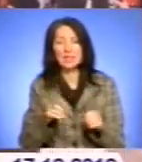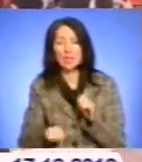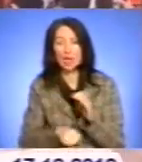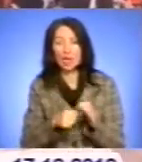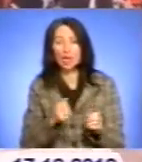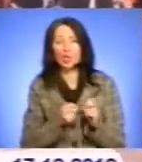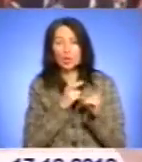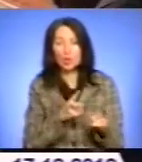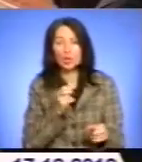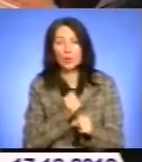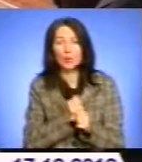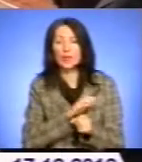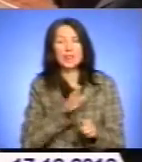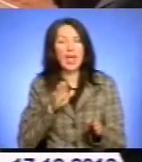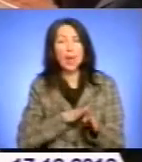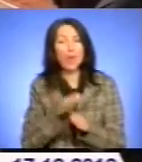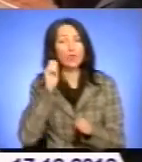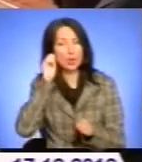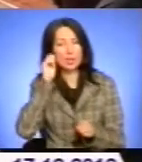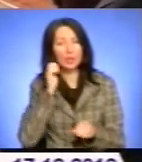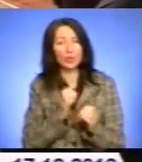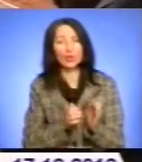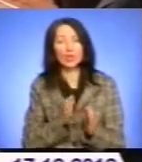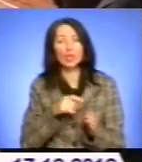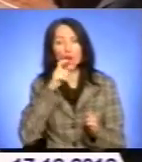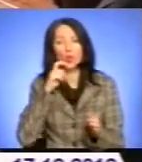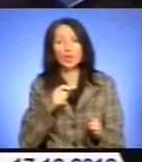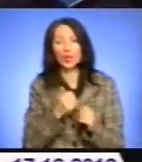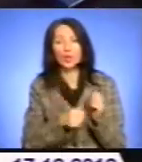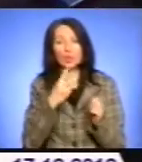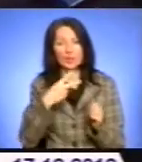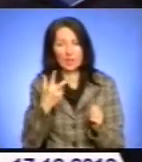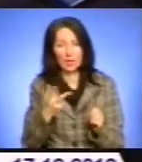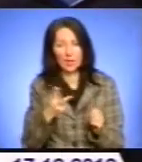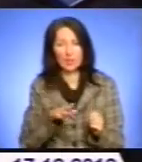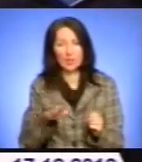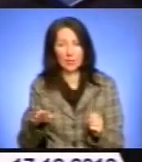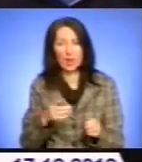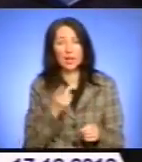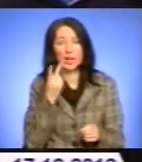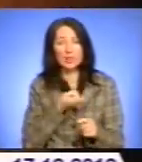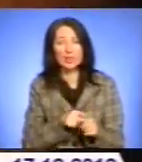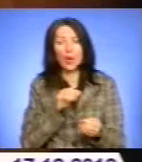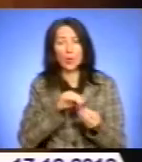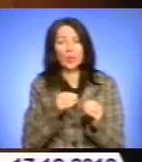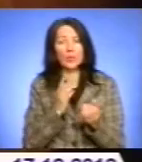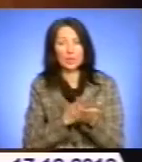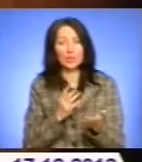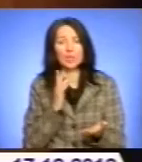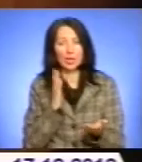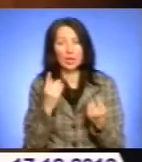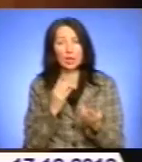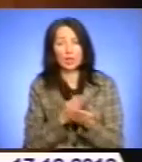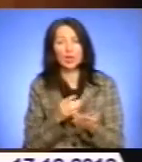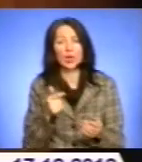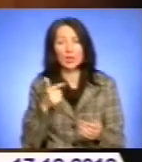дітей, які порушили закон, набагато менше, кожен 23-й. Але ця проблема завжди матиме особливу гостроту. Не варто доводити прописну